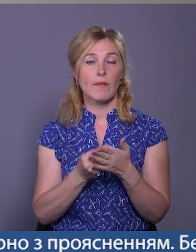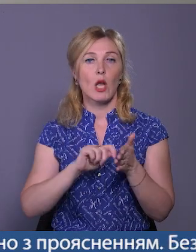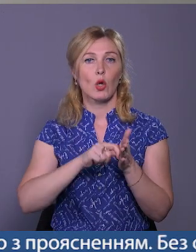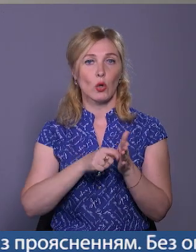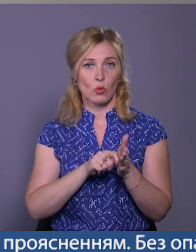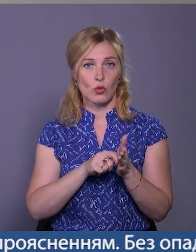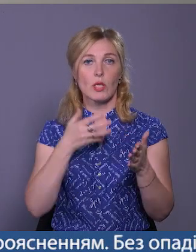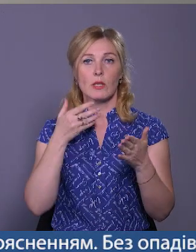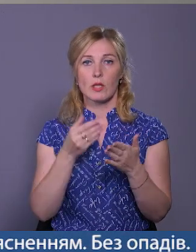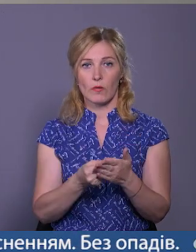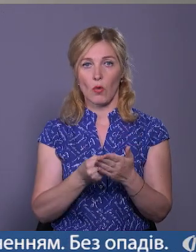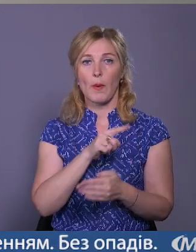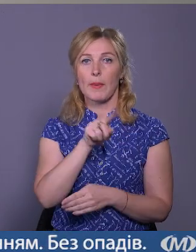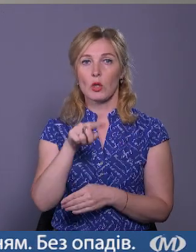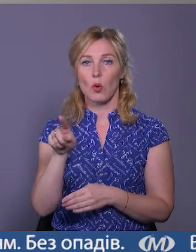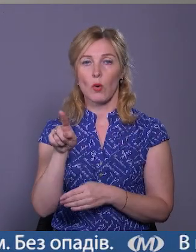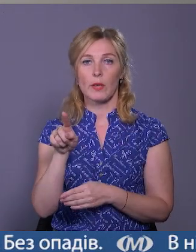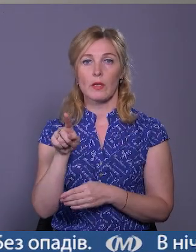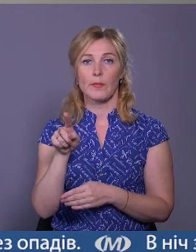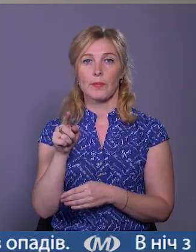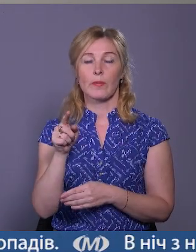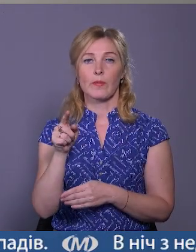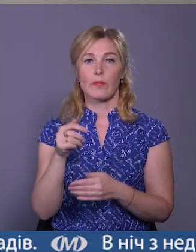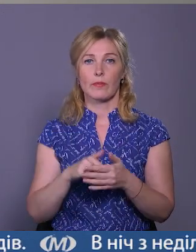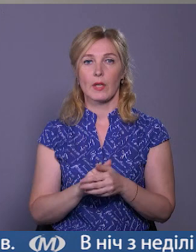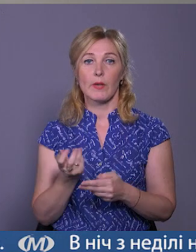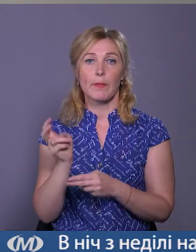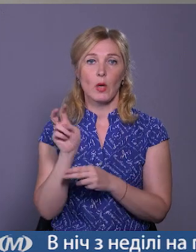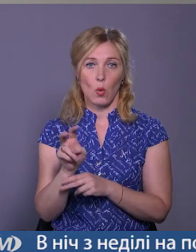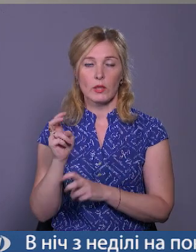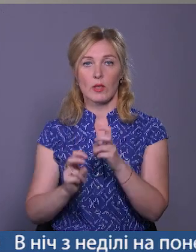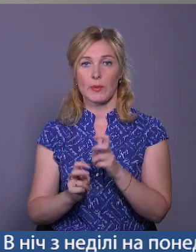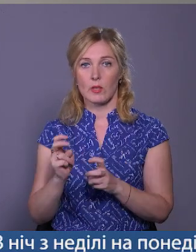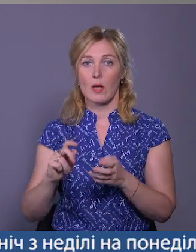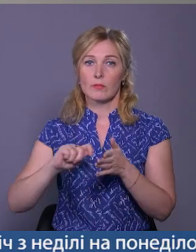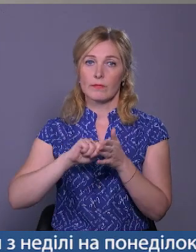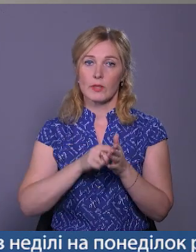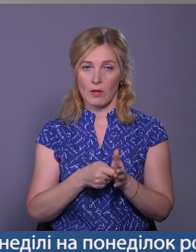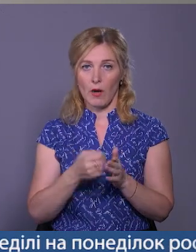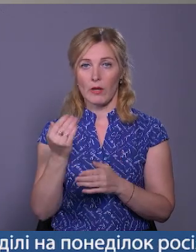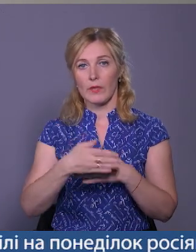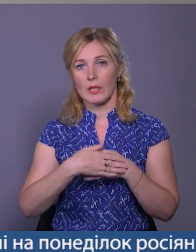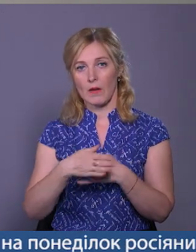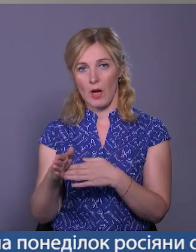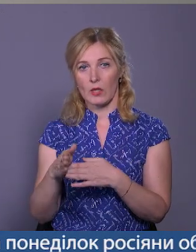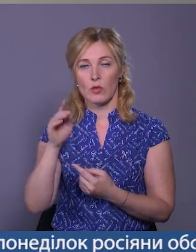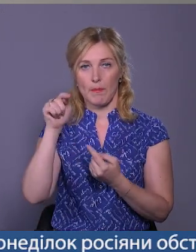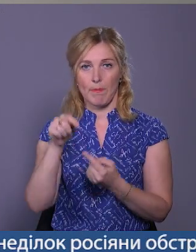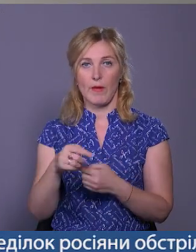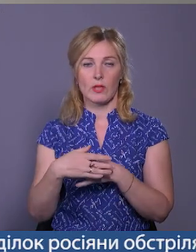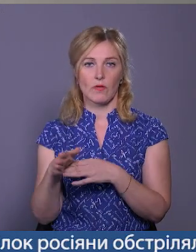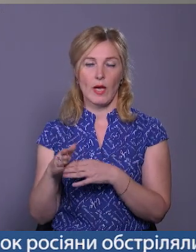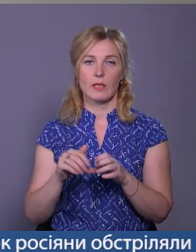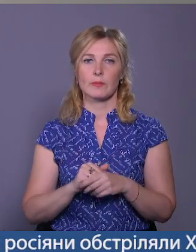за своїм номером поступу і інколи приходять на підприємство подають ключ його відкривається певні